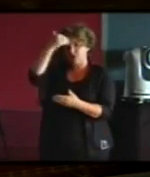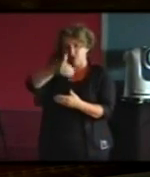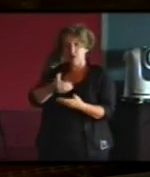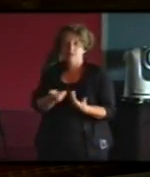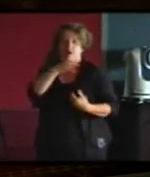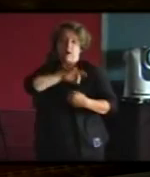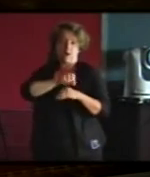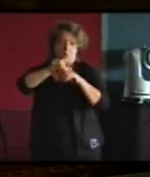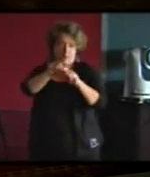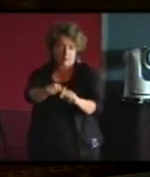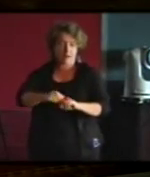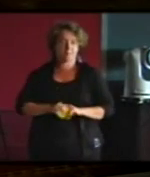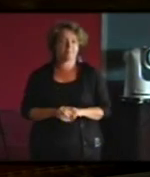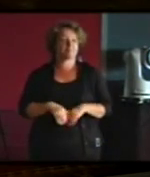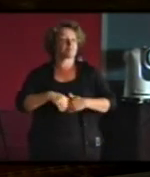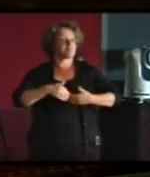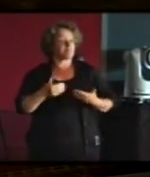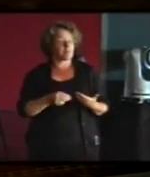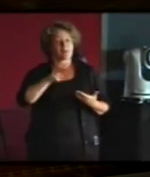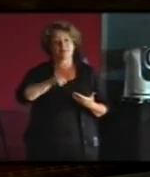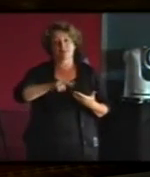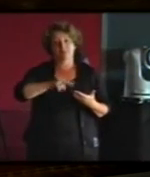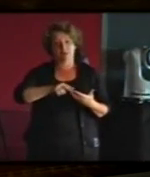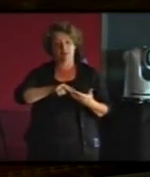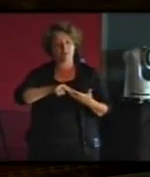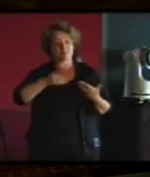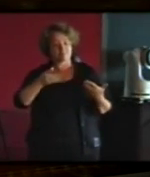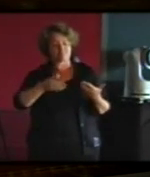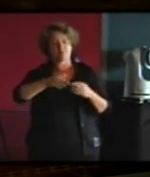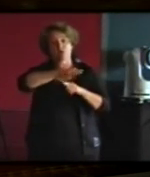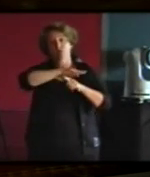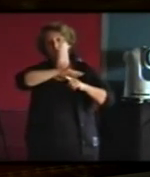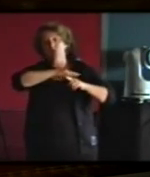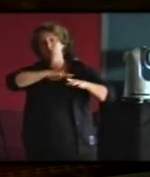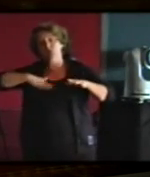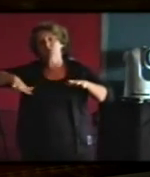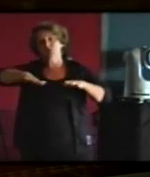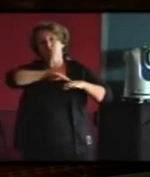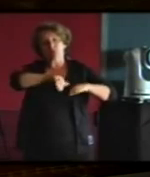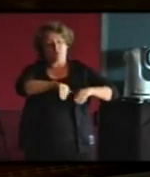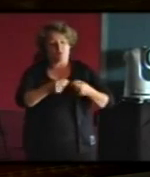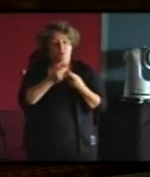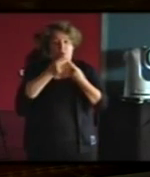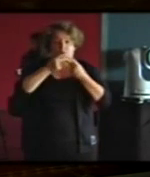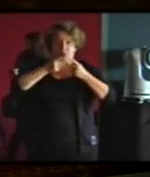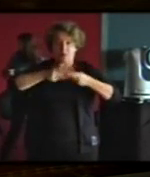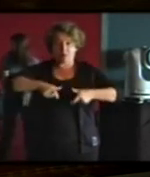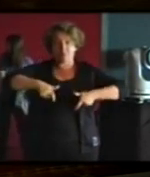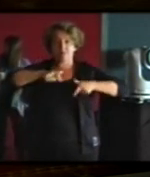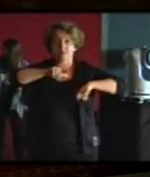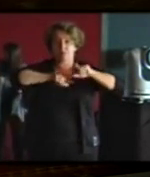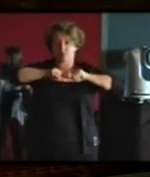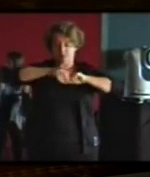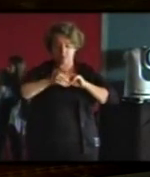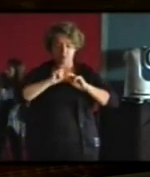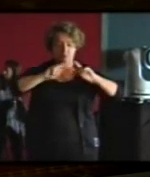Eh bien, figurez-vous que c'est le drame de l'industrie immobilière, c'est que la formation des loyers n'a rien à voir avec le coût de